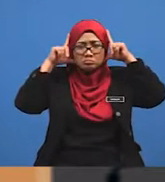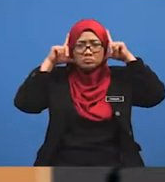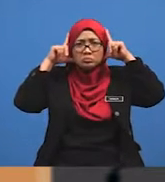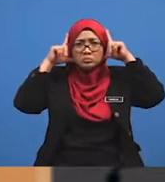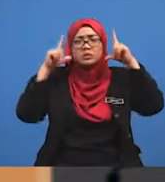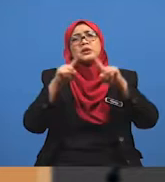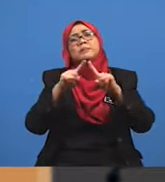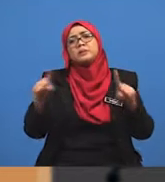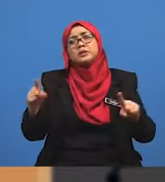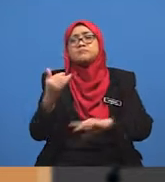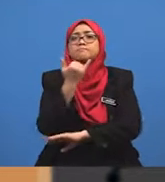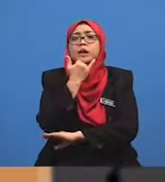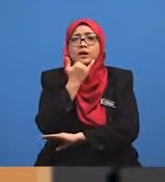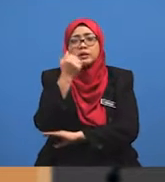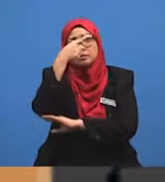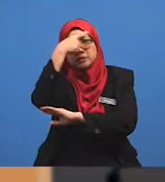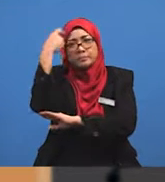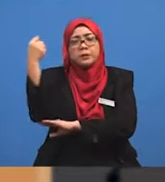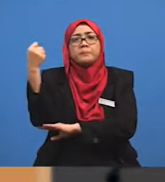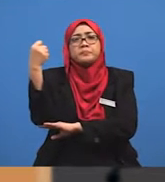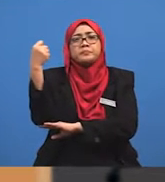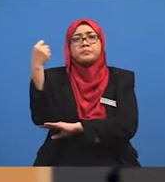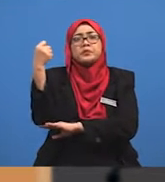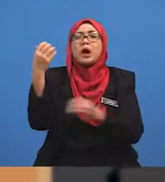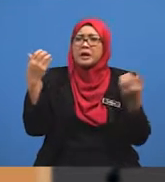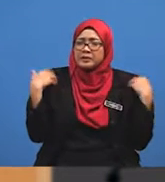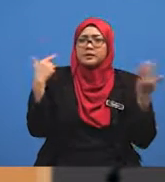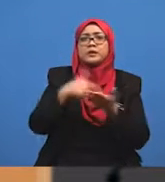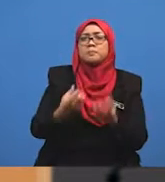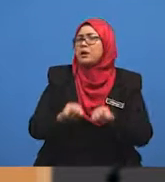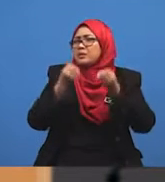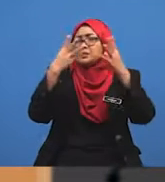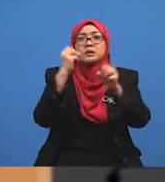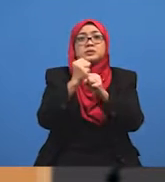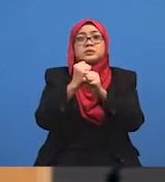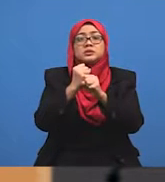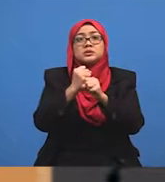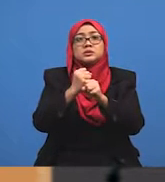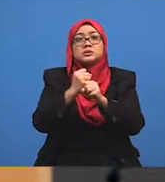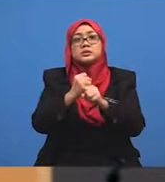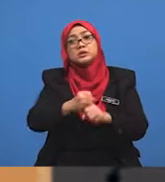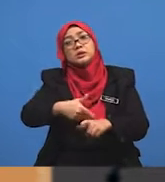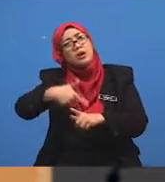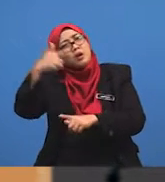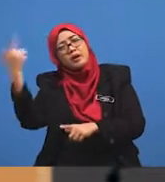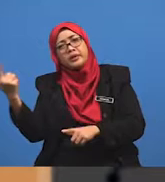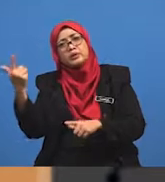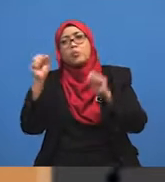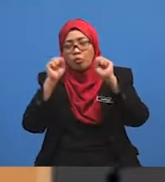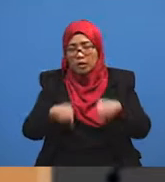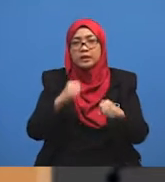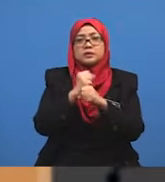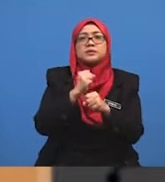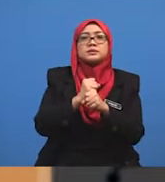akan rasa ianya masuk akal, kan? Banyak lagi pekerjaan lain yang lebih baik dan mulia yang kita boleh